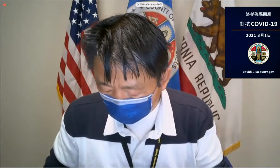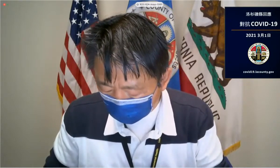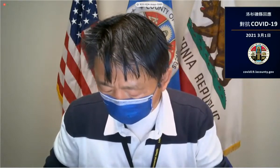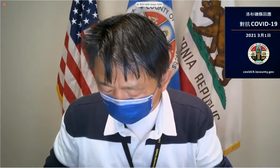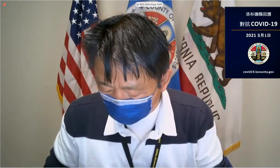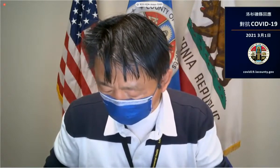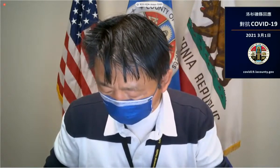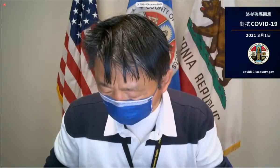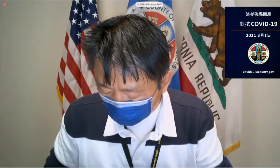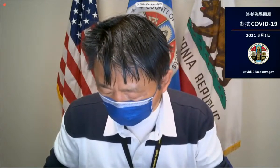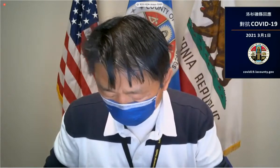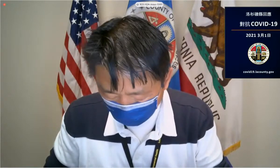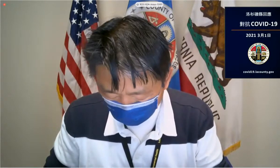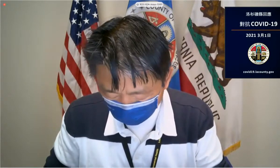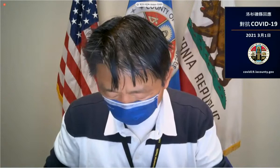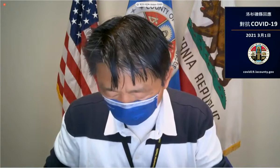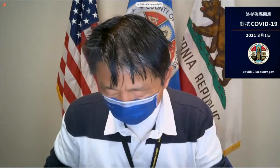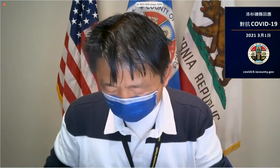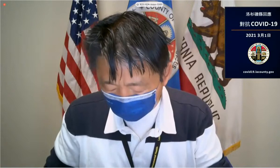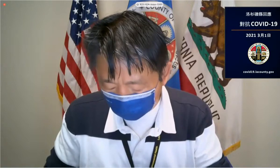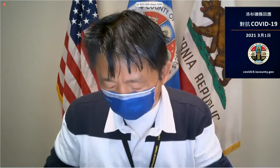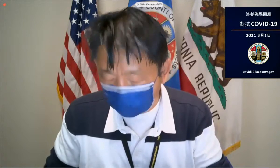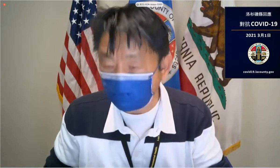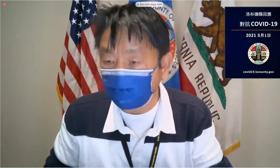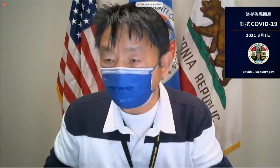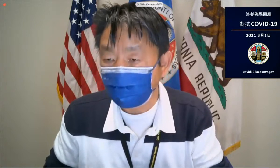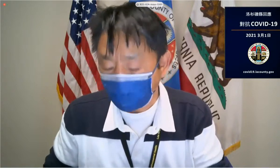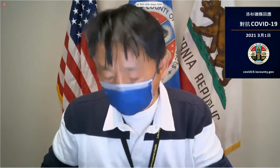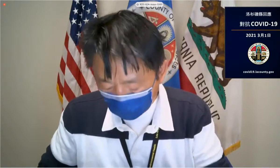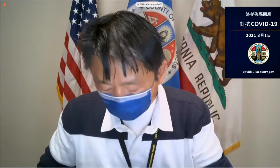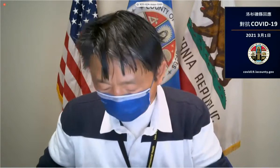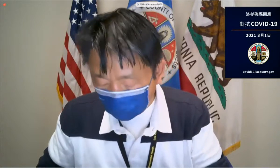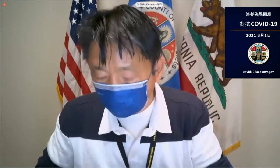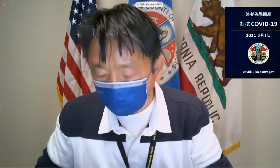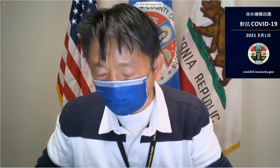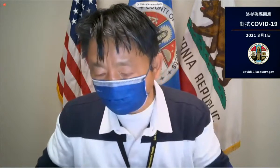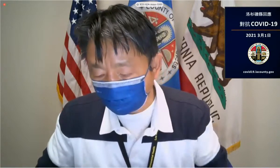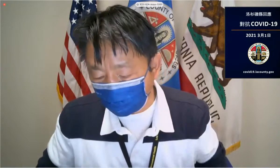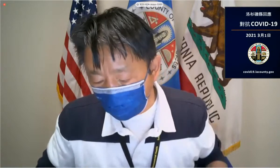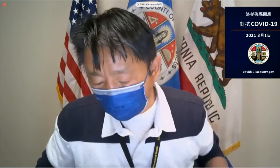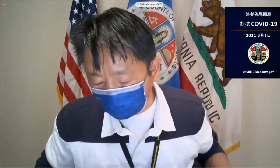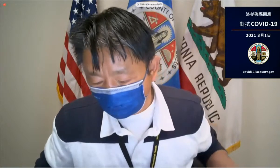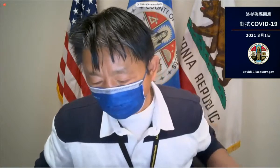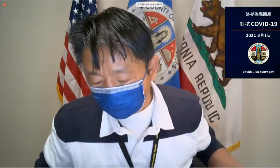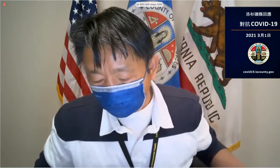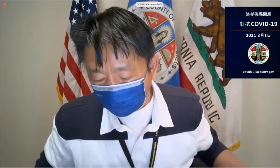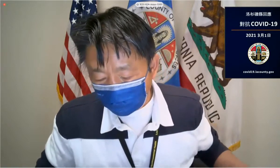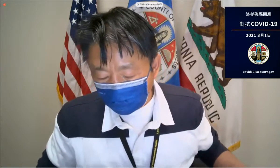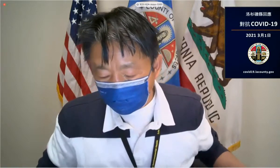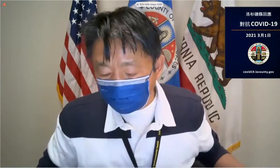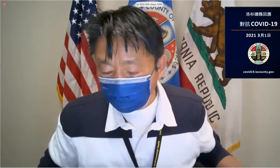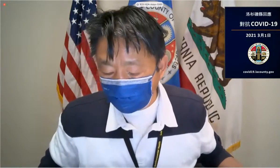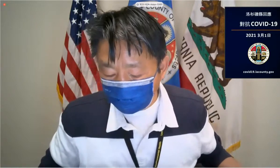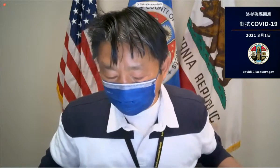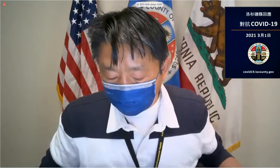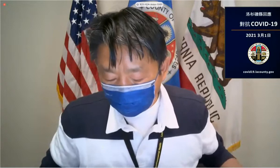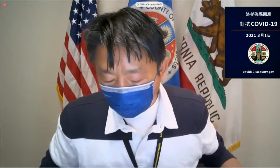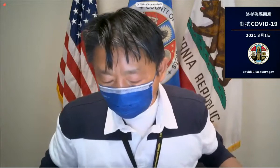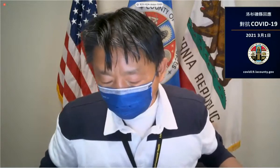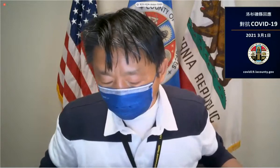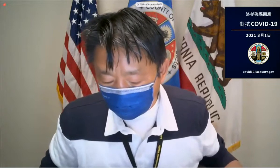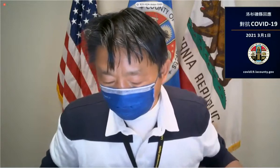也和各宗教团体和组织一起为当地人员的接种提供了方便。移动接